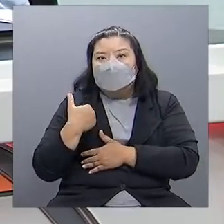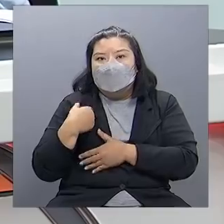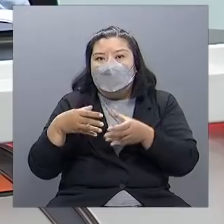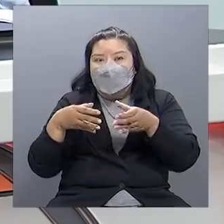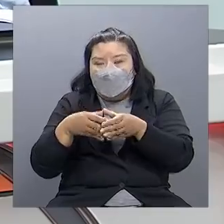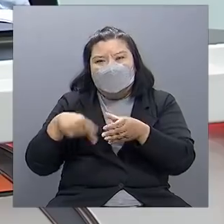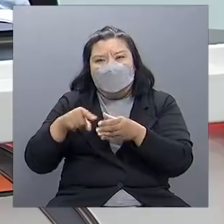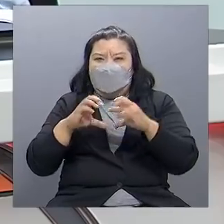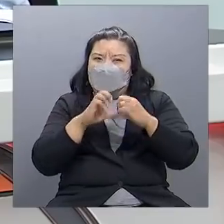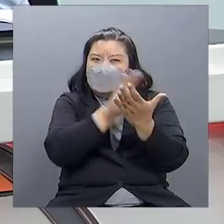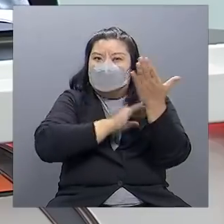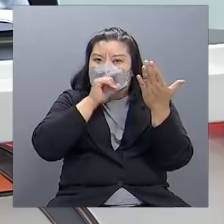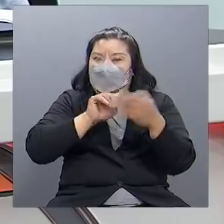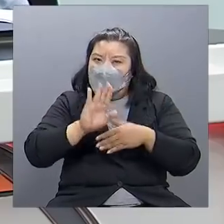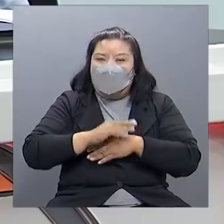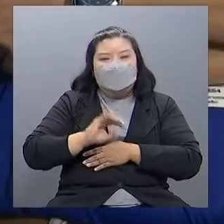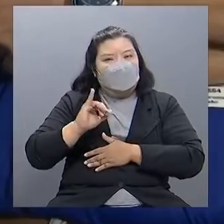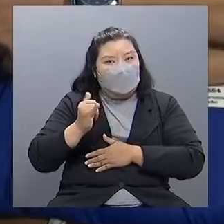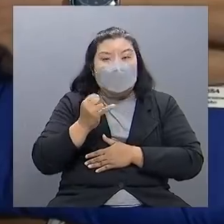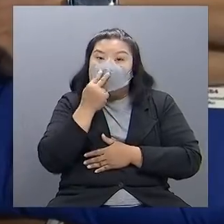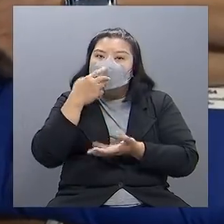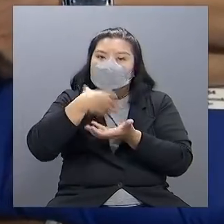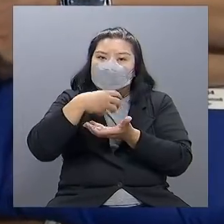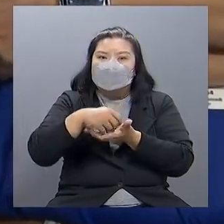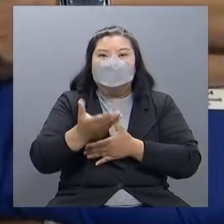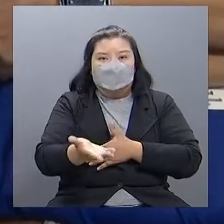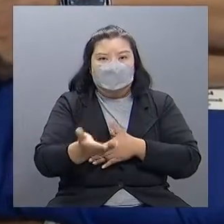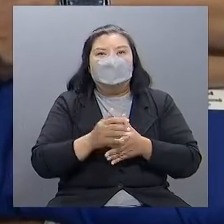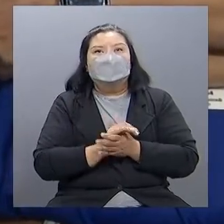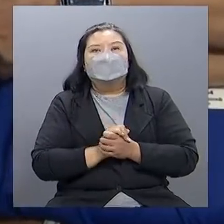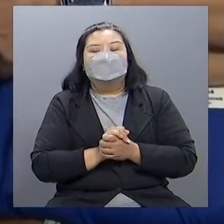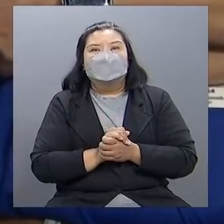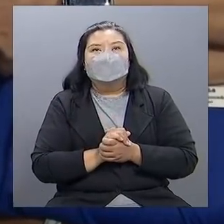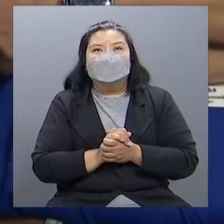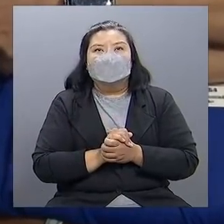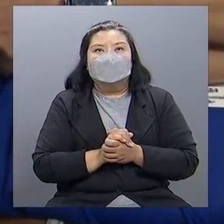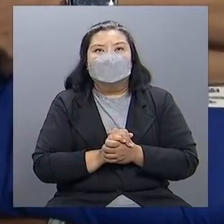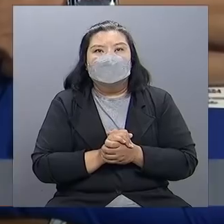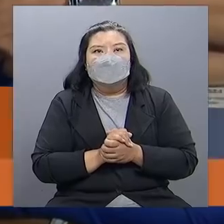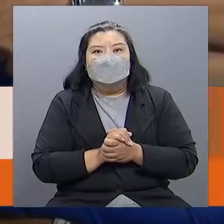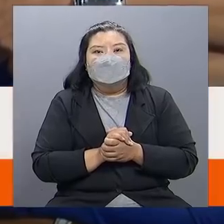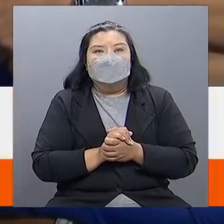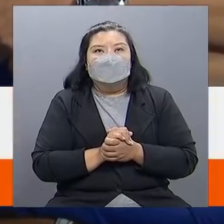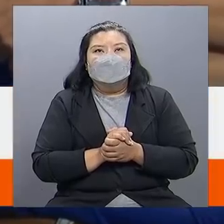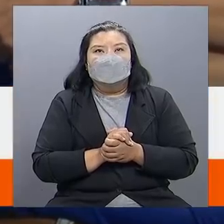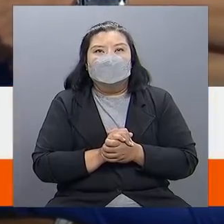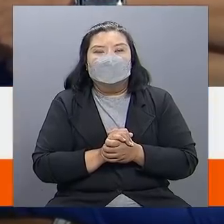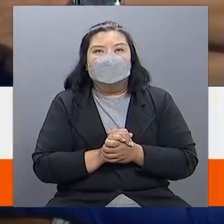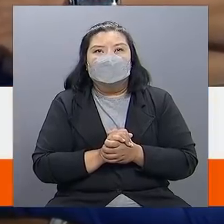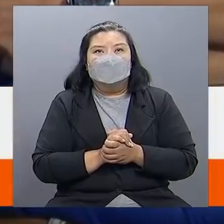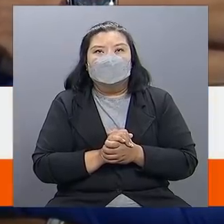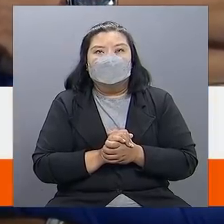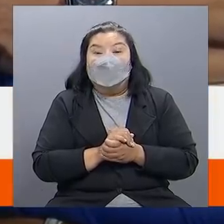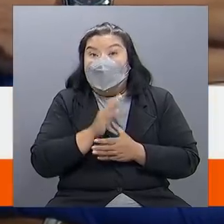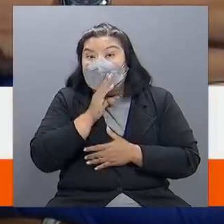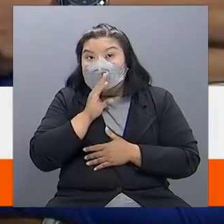เช่นกันไปตามจากคุณดาวิไชยคีรีค่ะอ่ะเนื้อหาที่เรียนนะครับถ้าดีต่อกันมันก็อยู่ได้